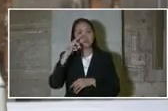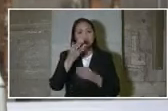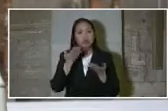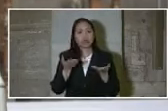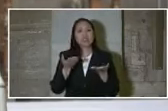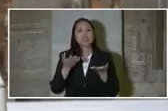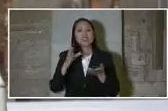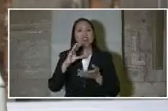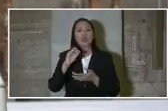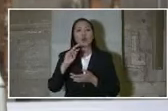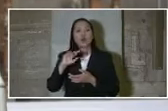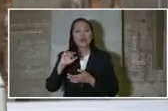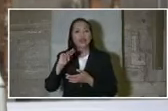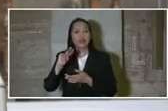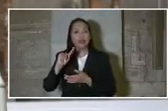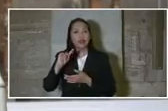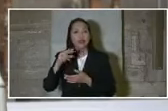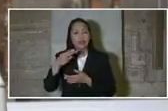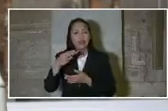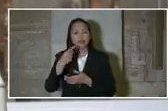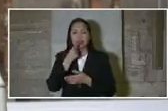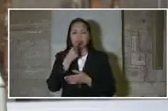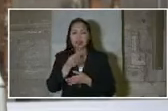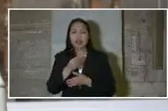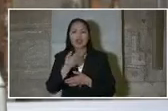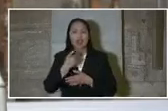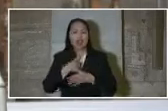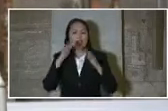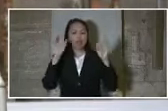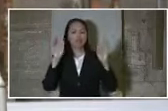proclaimed the mystery of God to you,